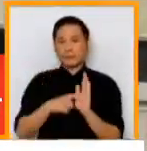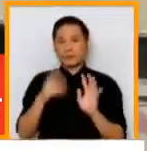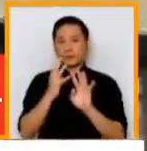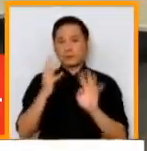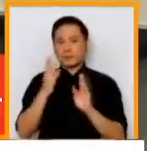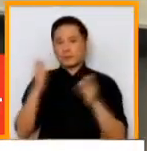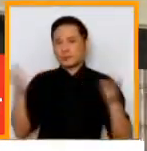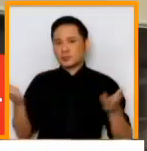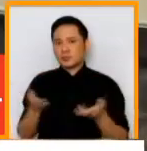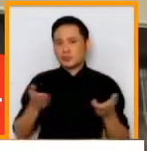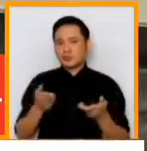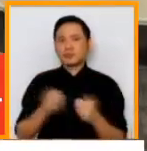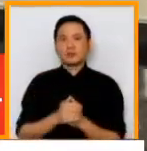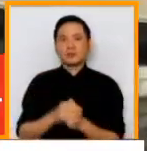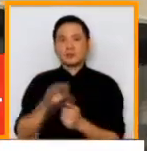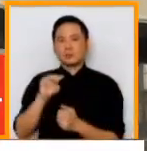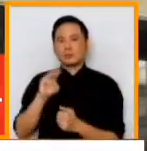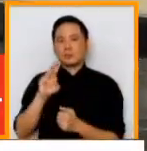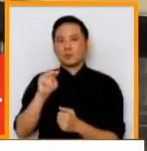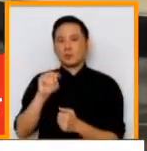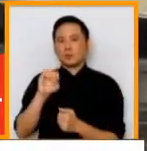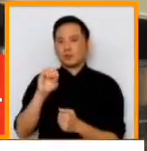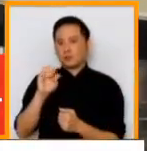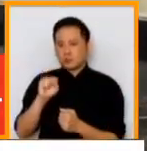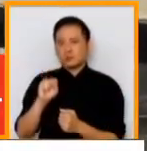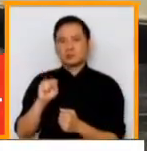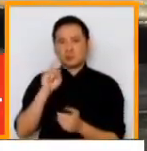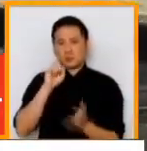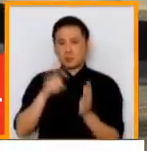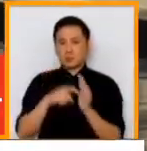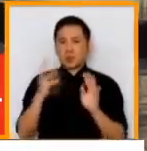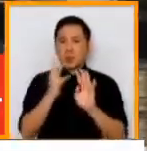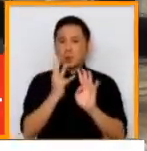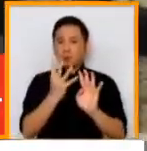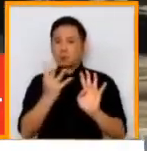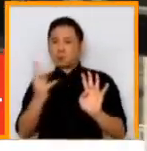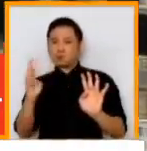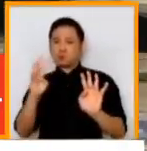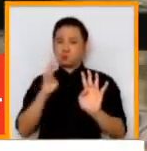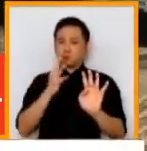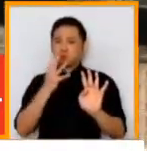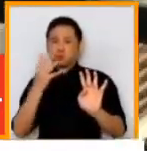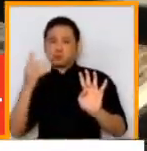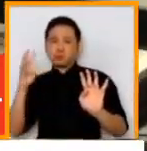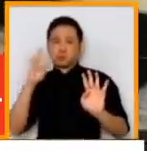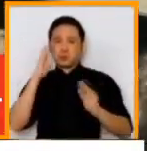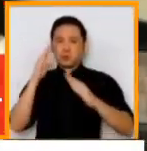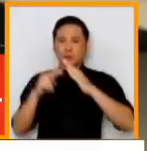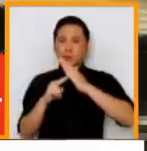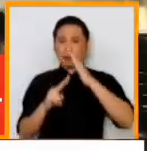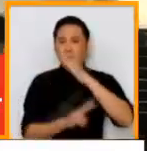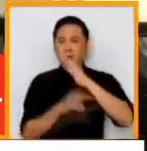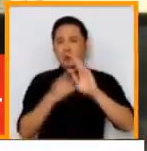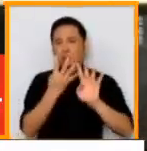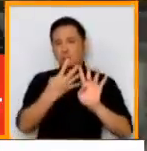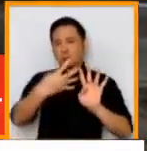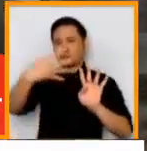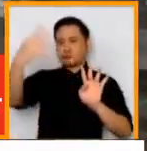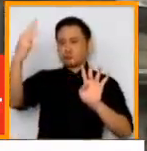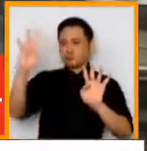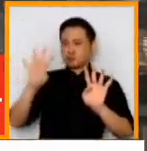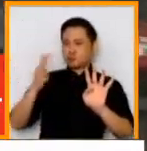sa Muñoz. Kung makikita ninyo, mahaba na yan. Diyan na sa taas ng tulay, paikot na yan dito sa nakikita natin sa